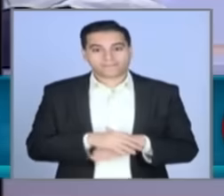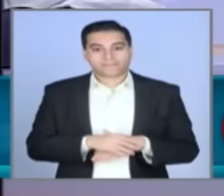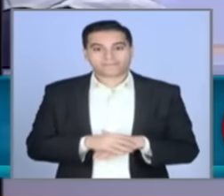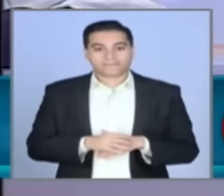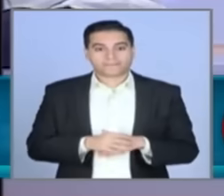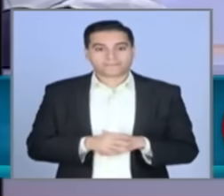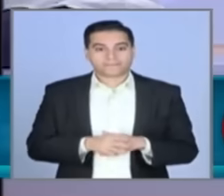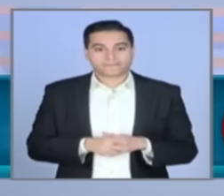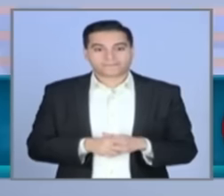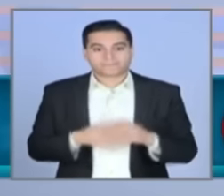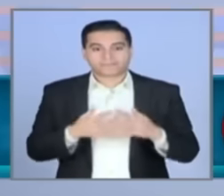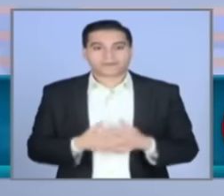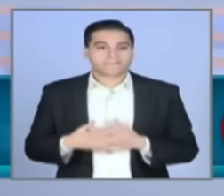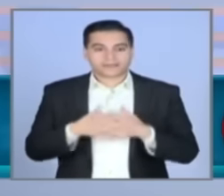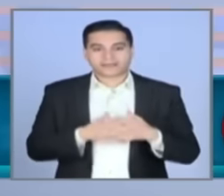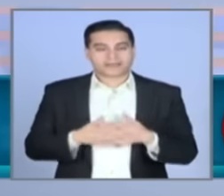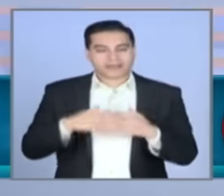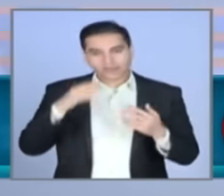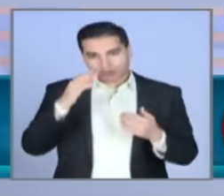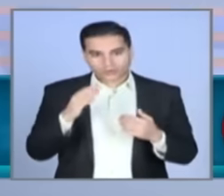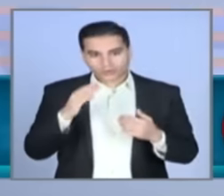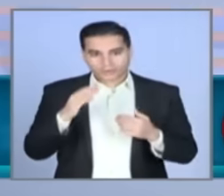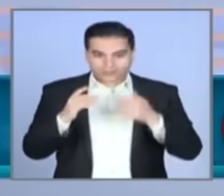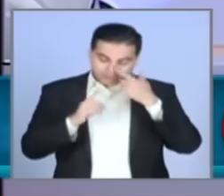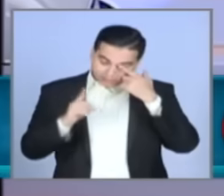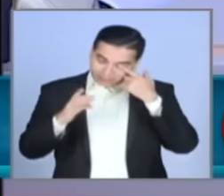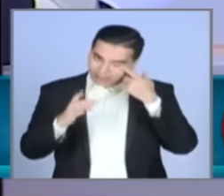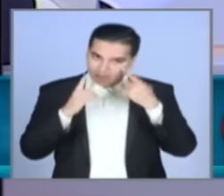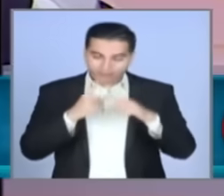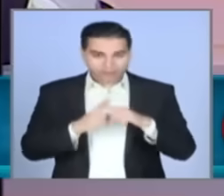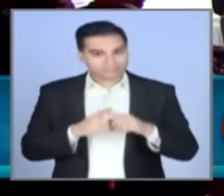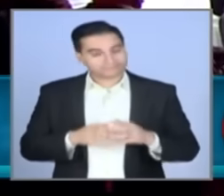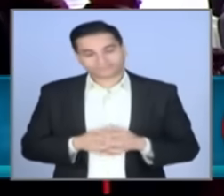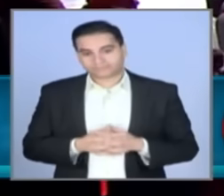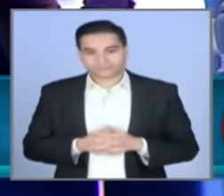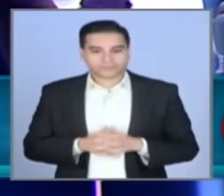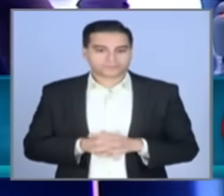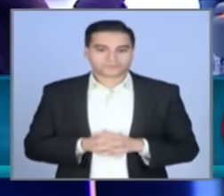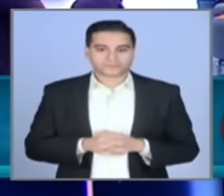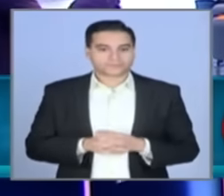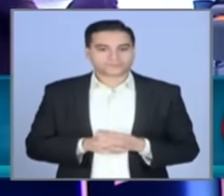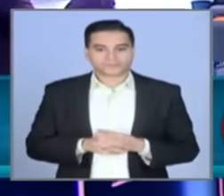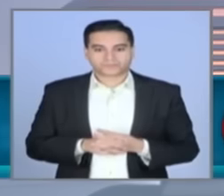دوس. أمريكا الجنوبية. أمريكا الجنوبية إجابة خاطئة.